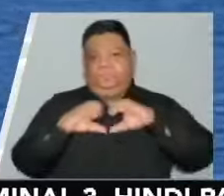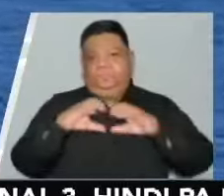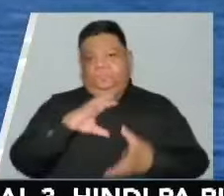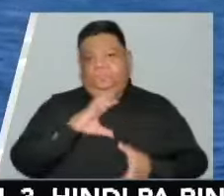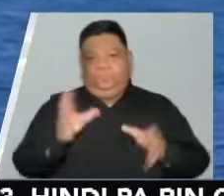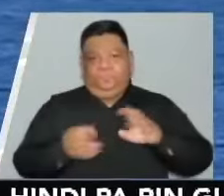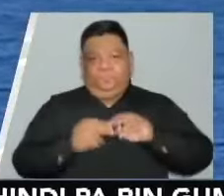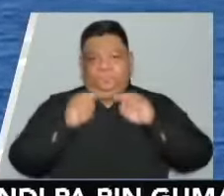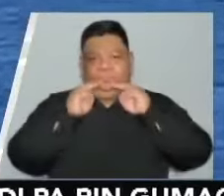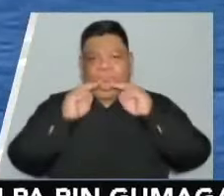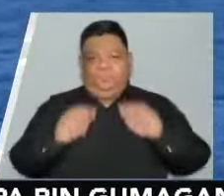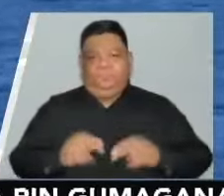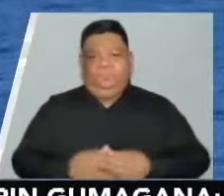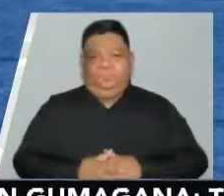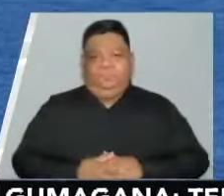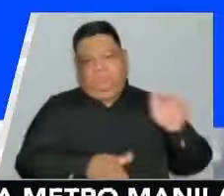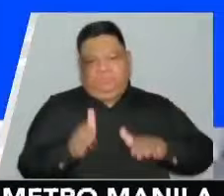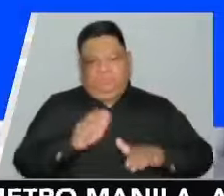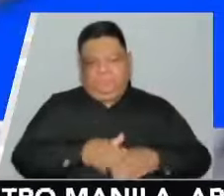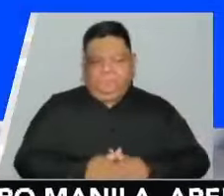GMA Integrated News.